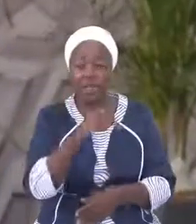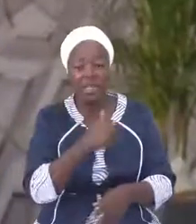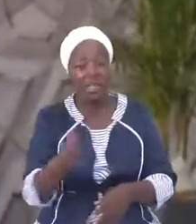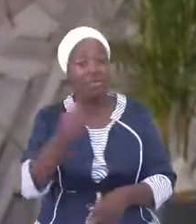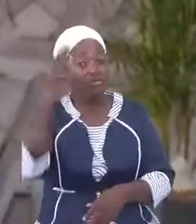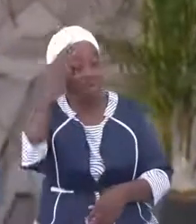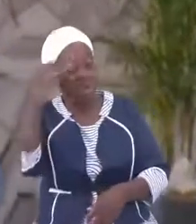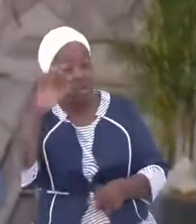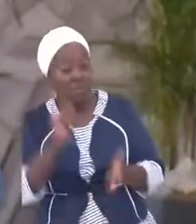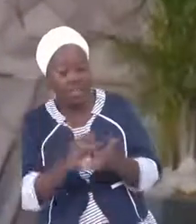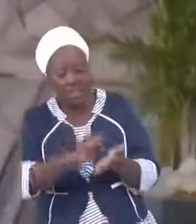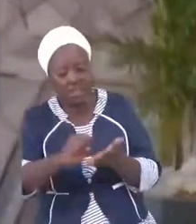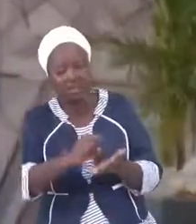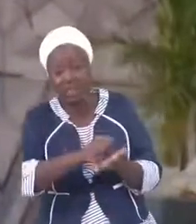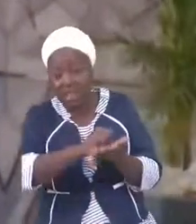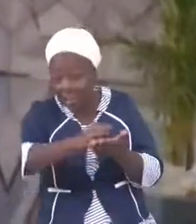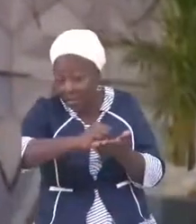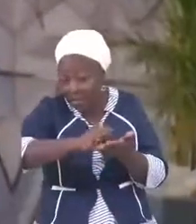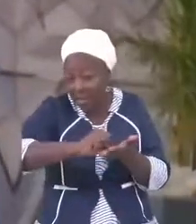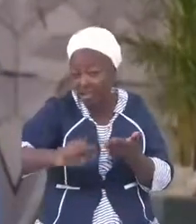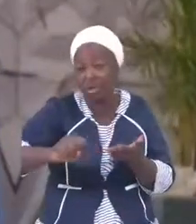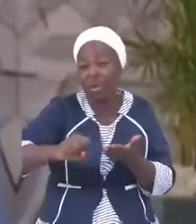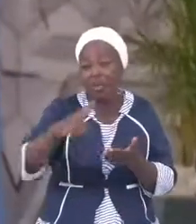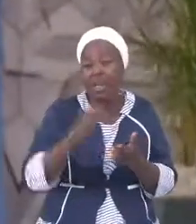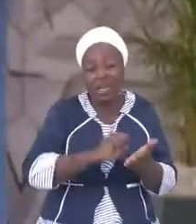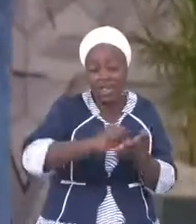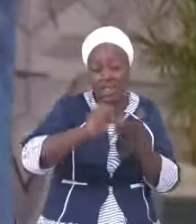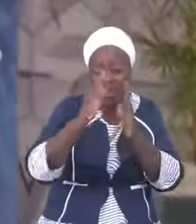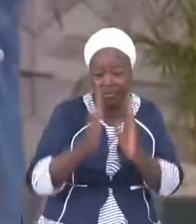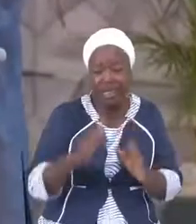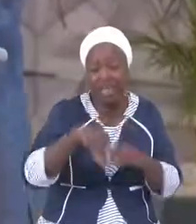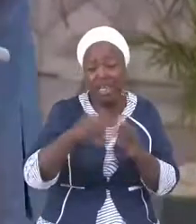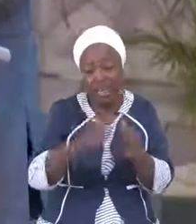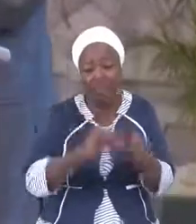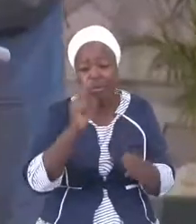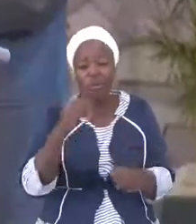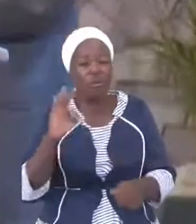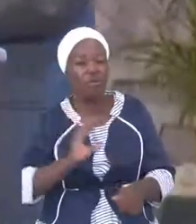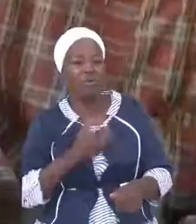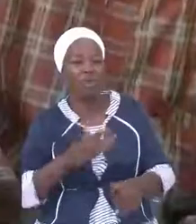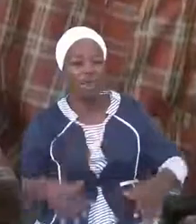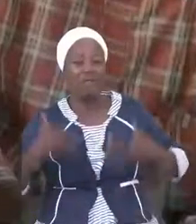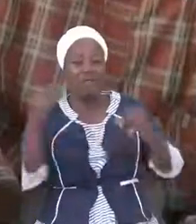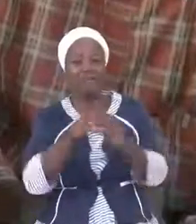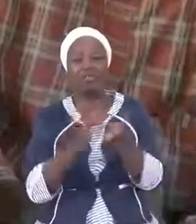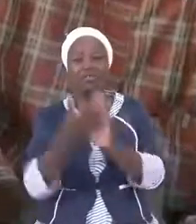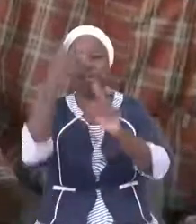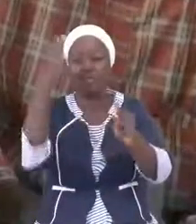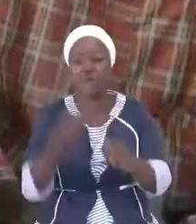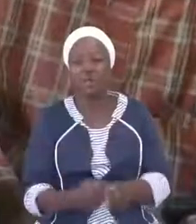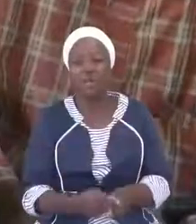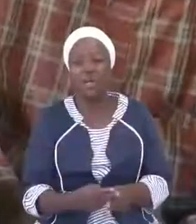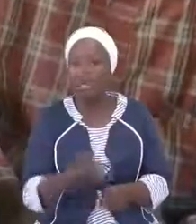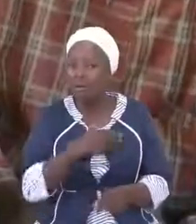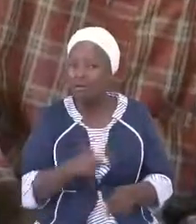prie qu'il y ait une réalisation de la sanctification par le sanctificateur dans la vie de chacun de